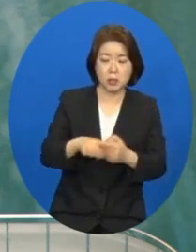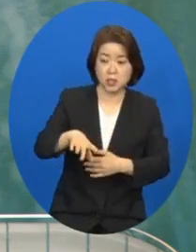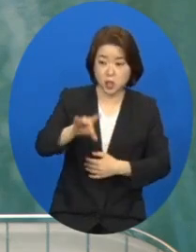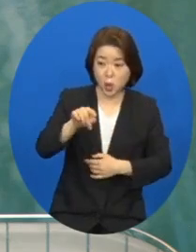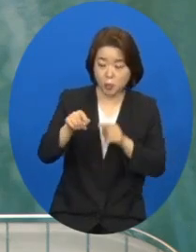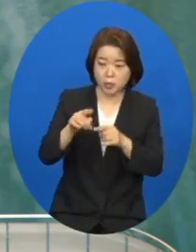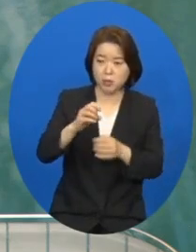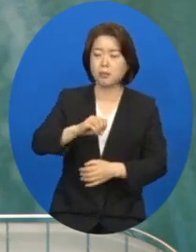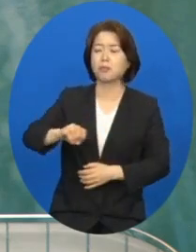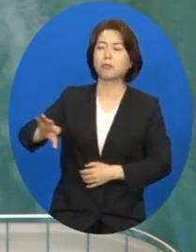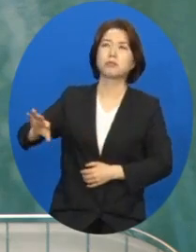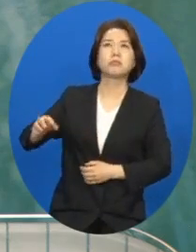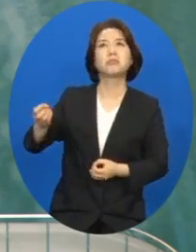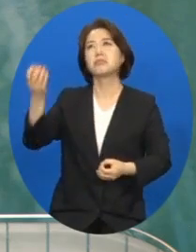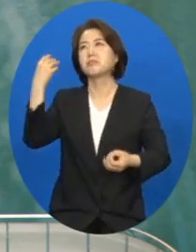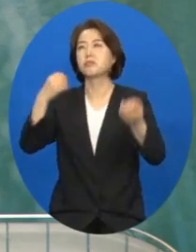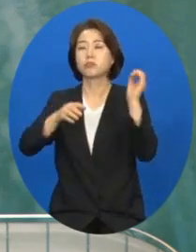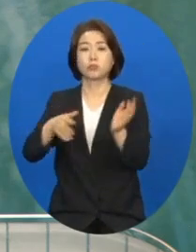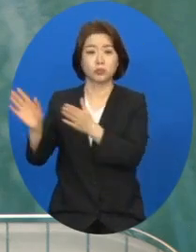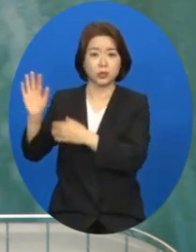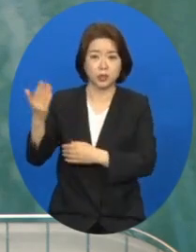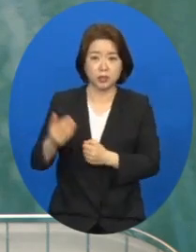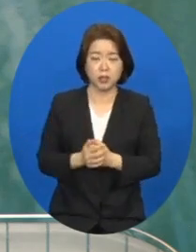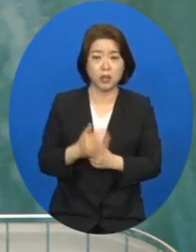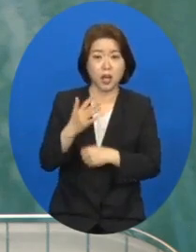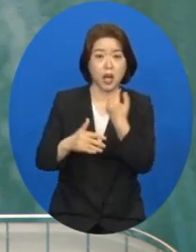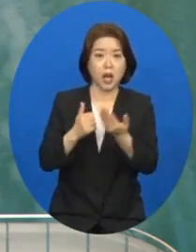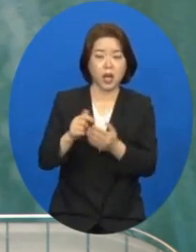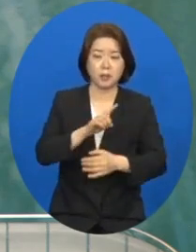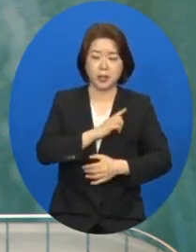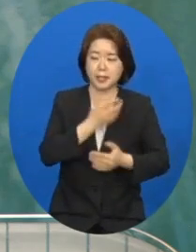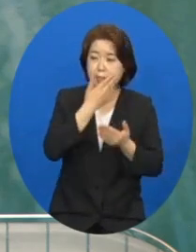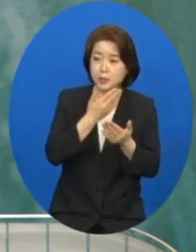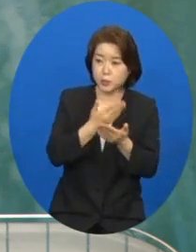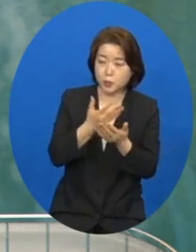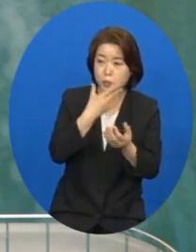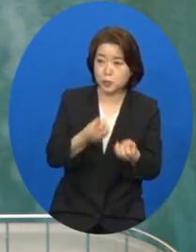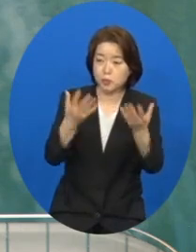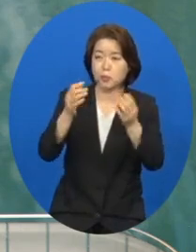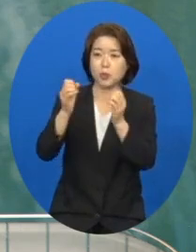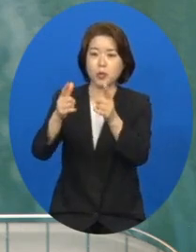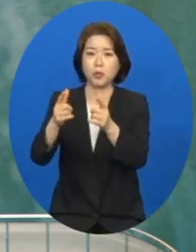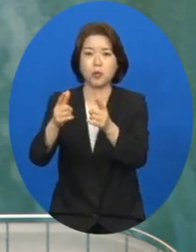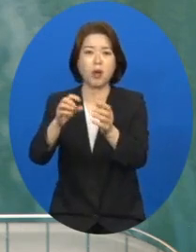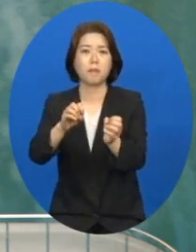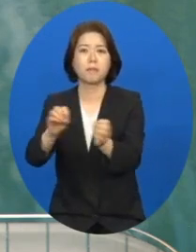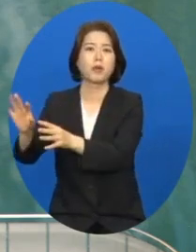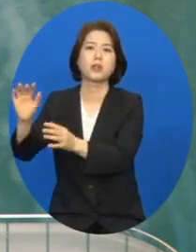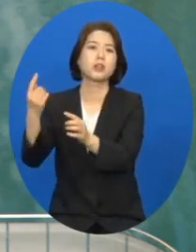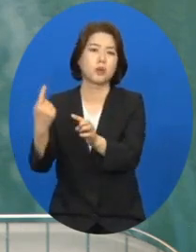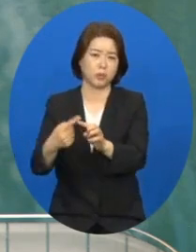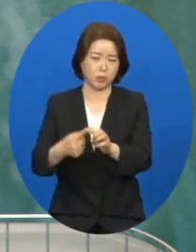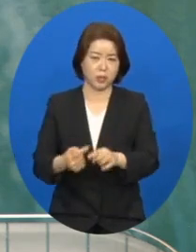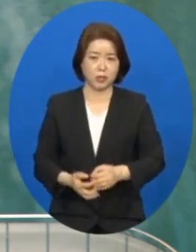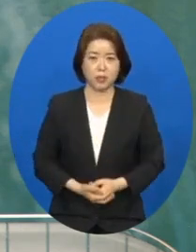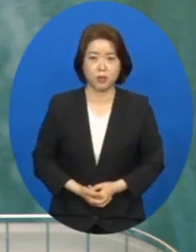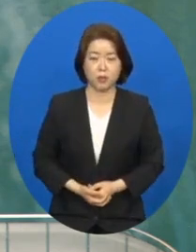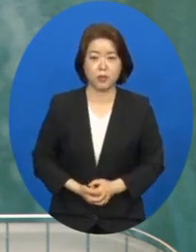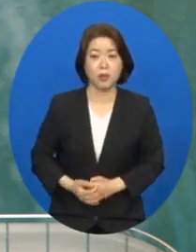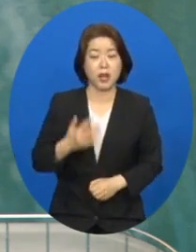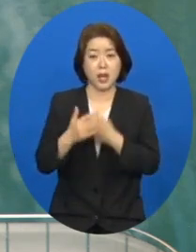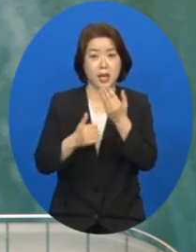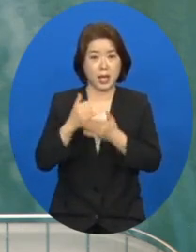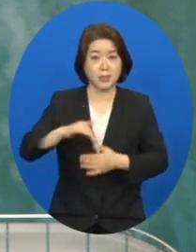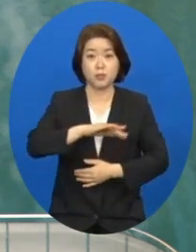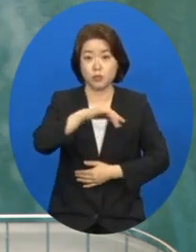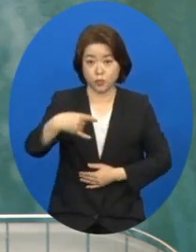먹어버리고 하나님께 드릴 가장 소중한 축복의 기회를 놓쳐버리게 되는 거예요. 하나님께서